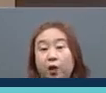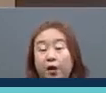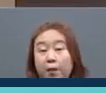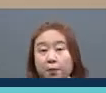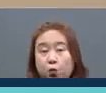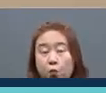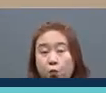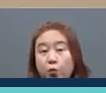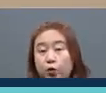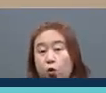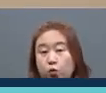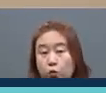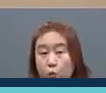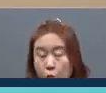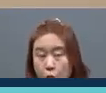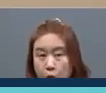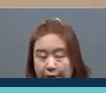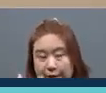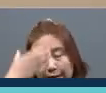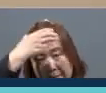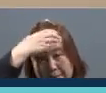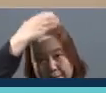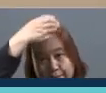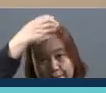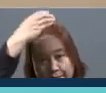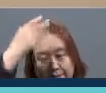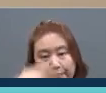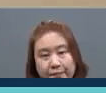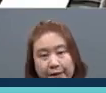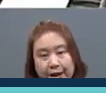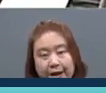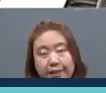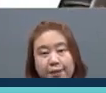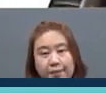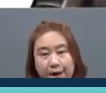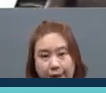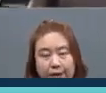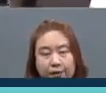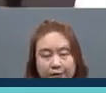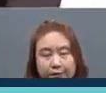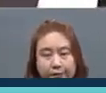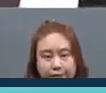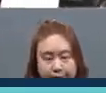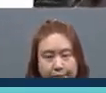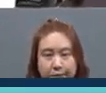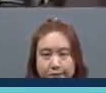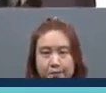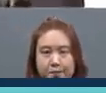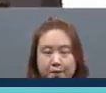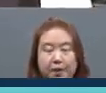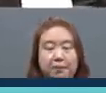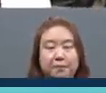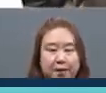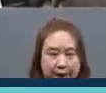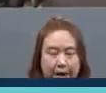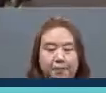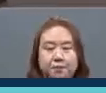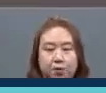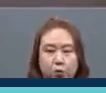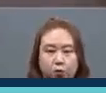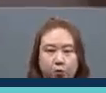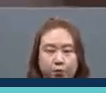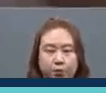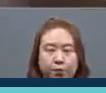การประชุมสภาผู้แทนราษฎรวันนี้นายสหัสสวัสดิ์คุ้มคงส.ส.ชลบุรีตั้งกระทู้ถามสดนายกรัฐมน